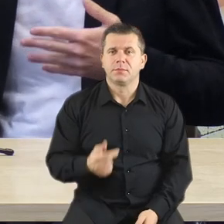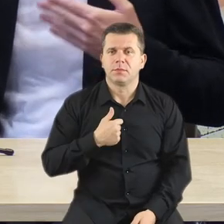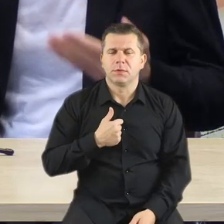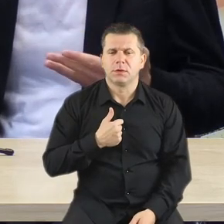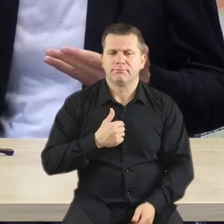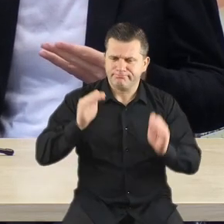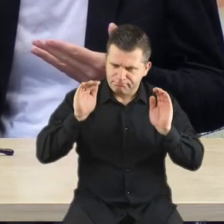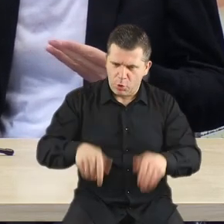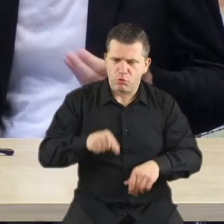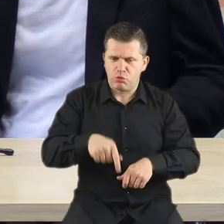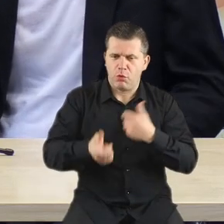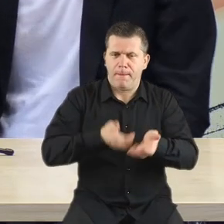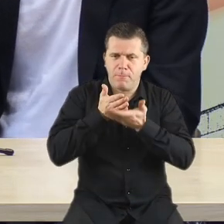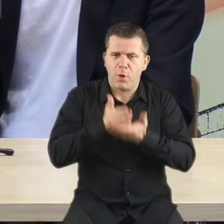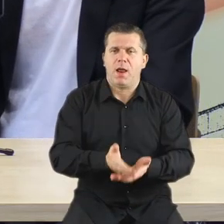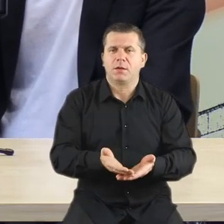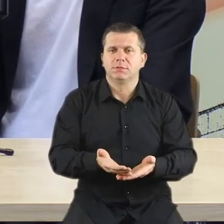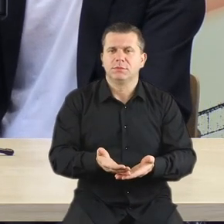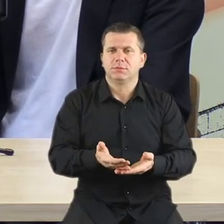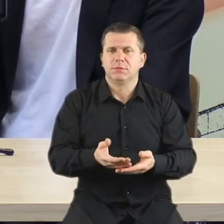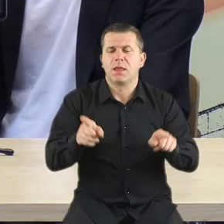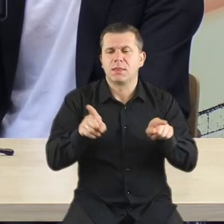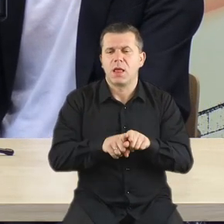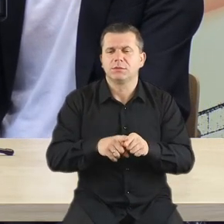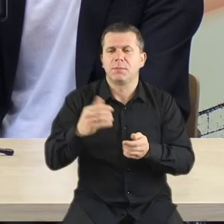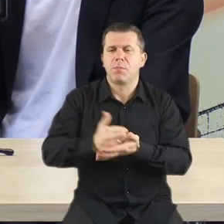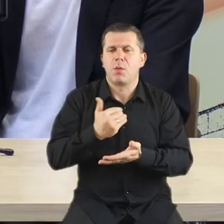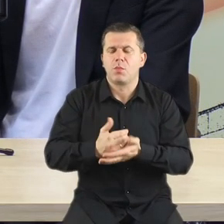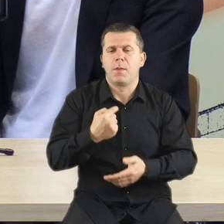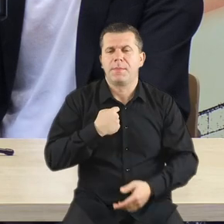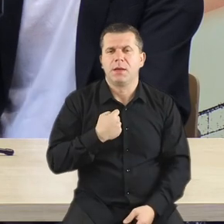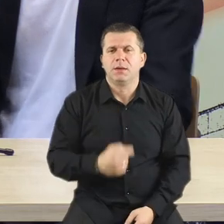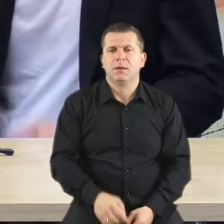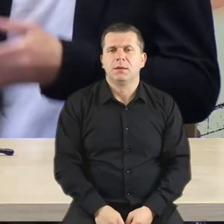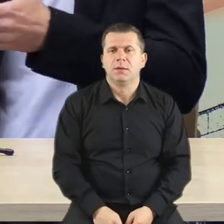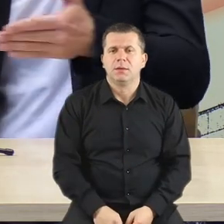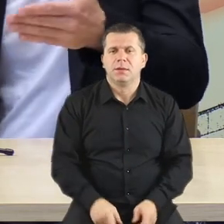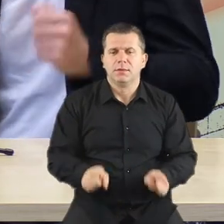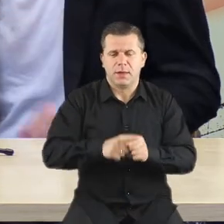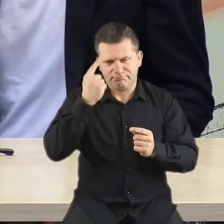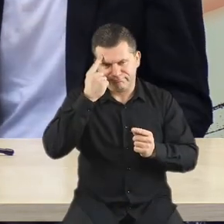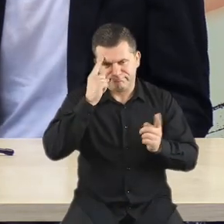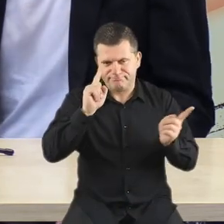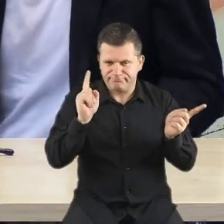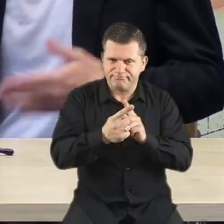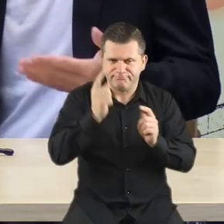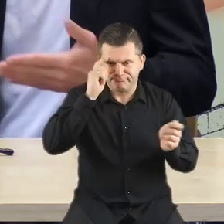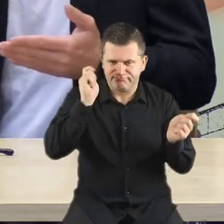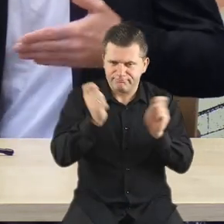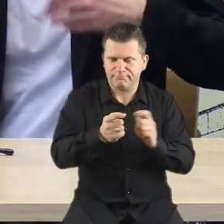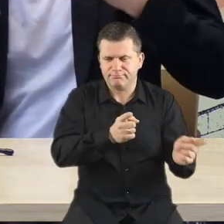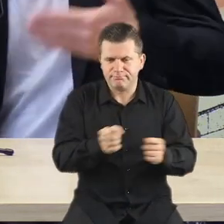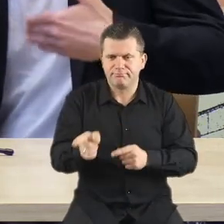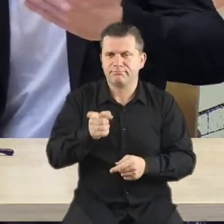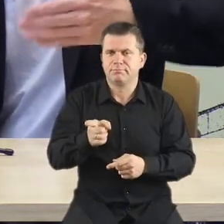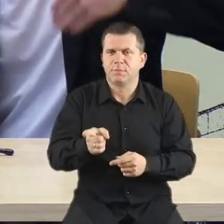pomogło sobie z tym poradzić, a też pomogło mi, a też po prostu skierowało mnie. Zacząłem po prostu na pisać drogę.